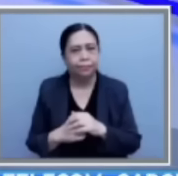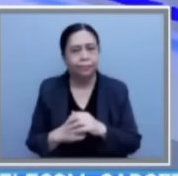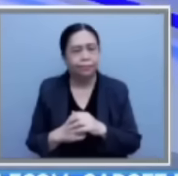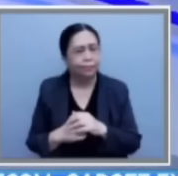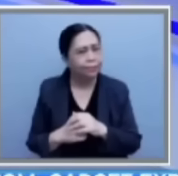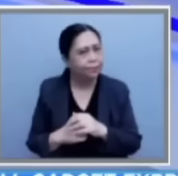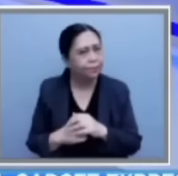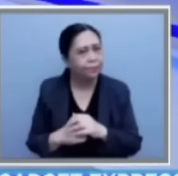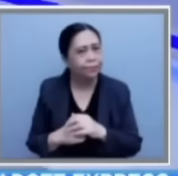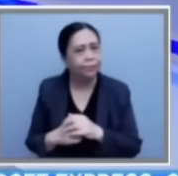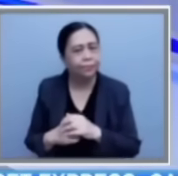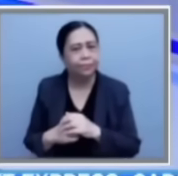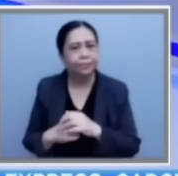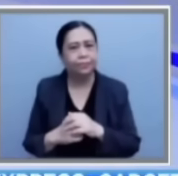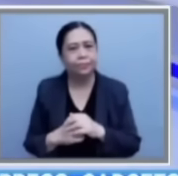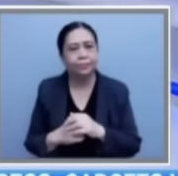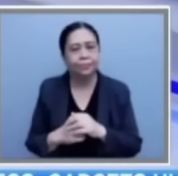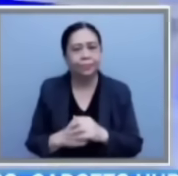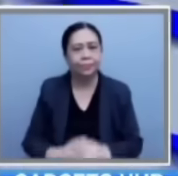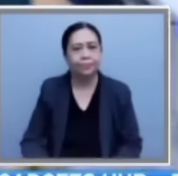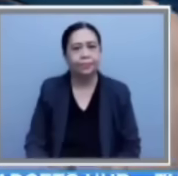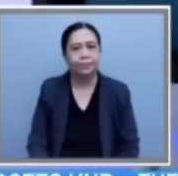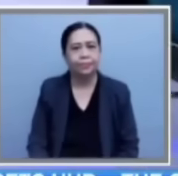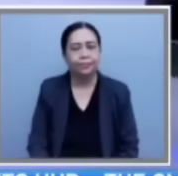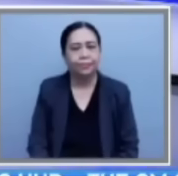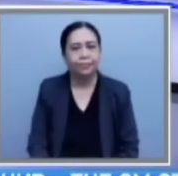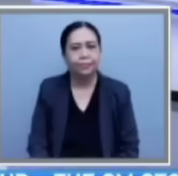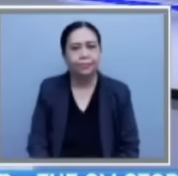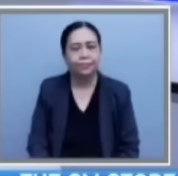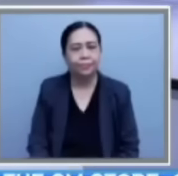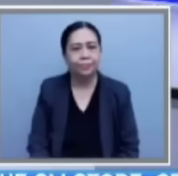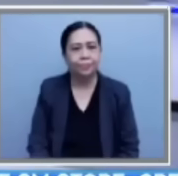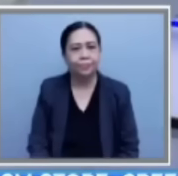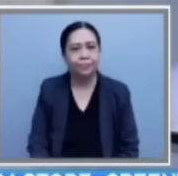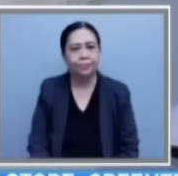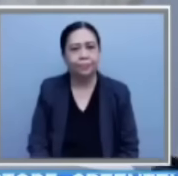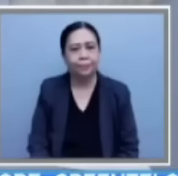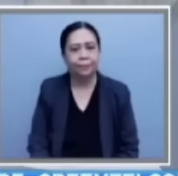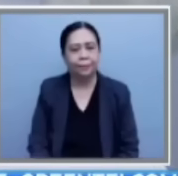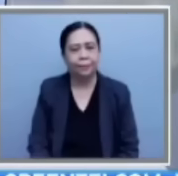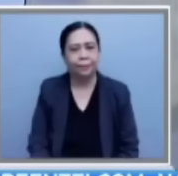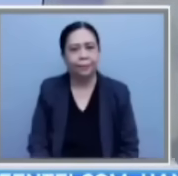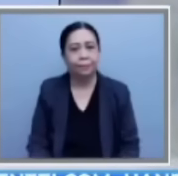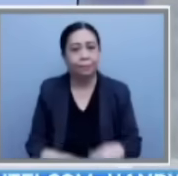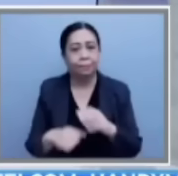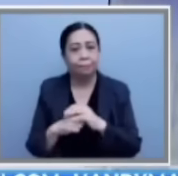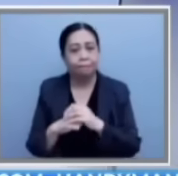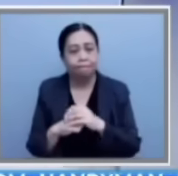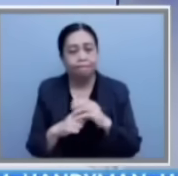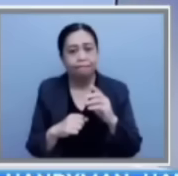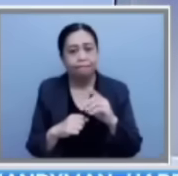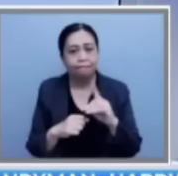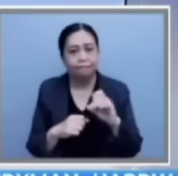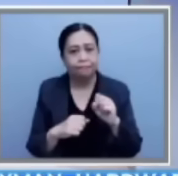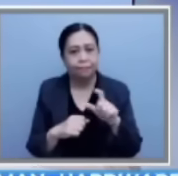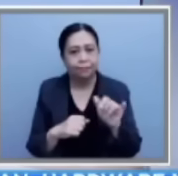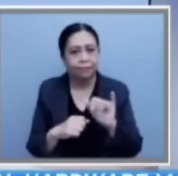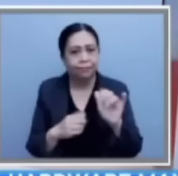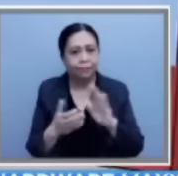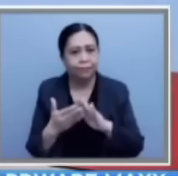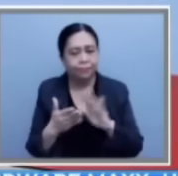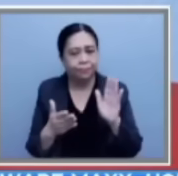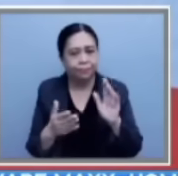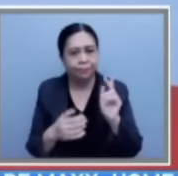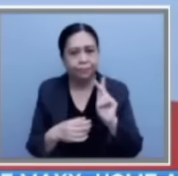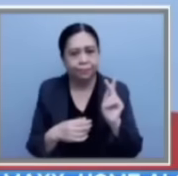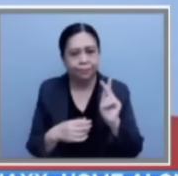ha naku yung mga chipy driver natin paano na 20 centavos na naman at sa gasolina Ganyan din ang mamahal ng kerosine